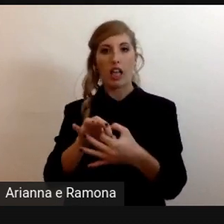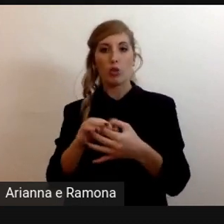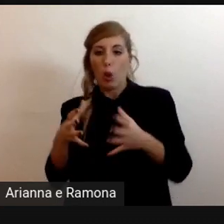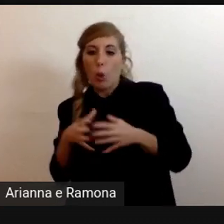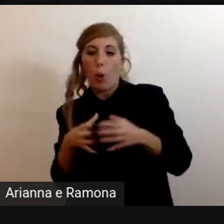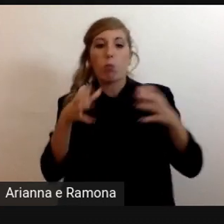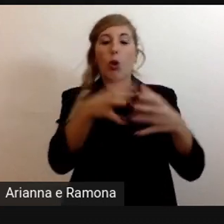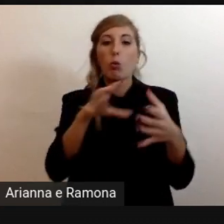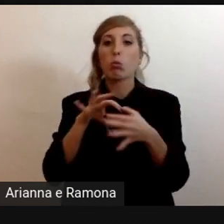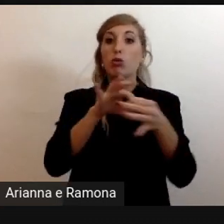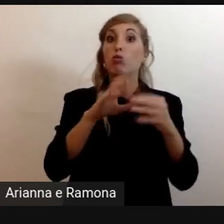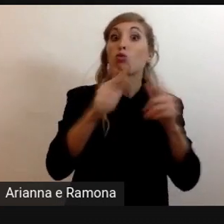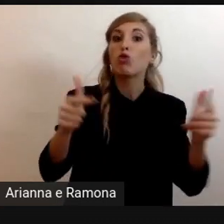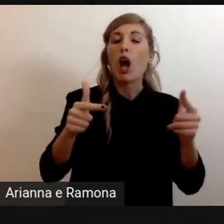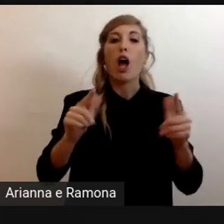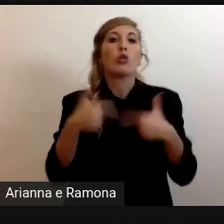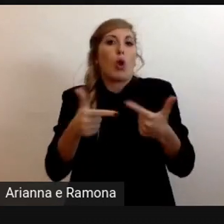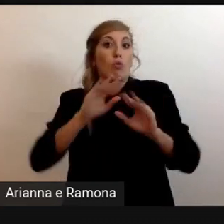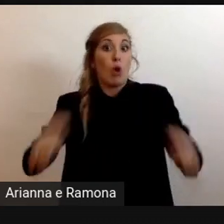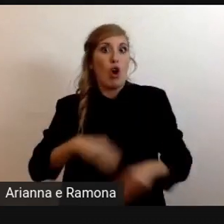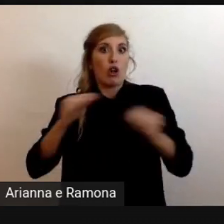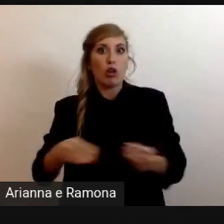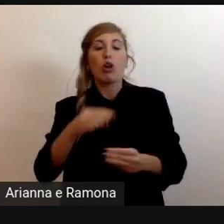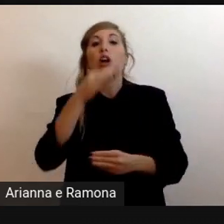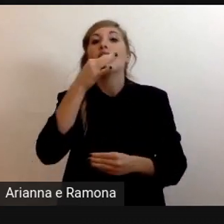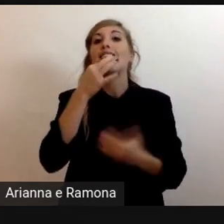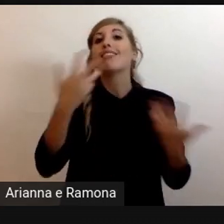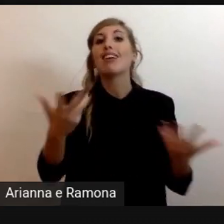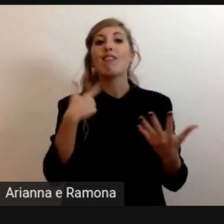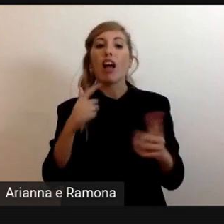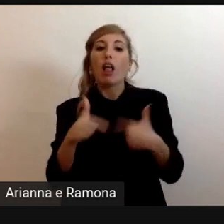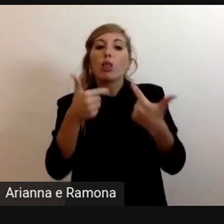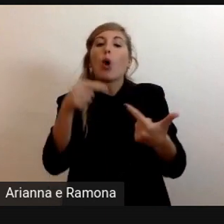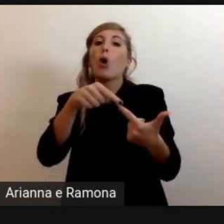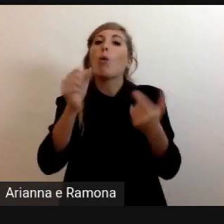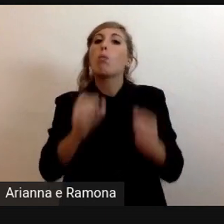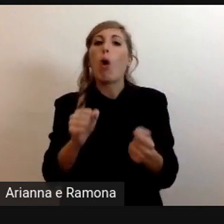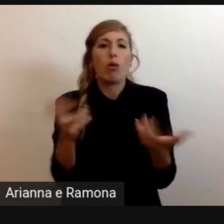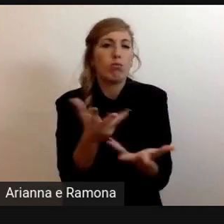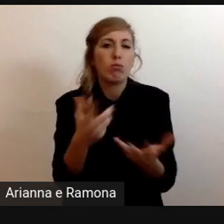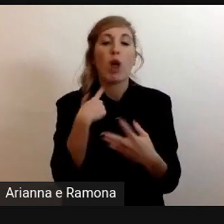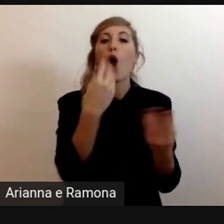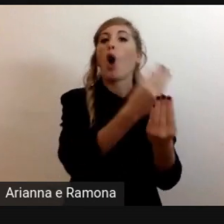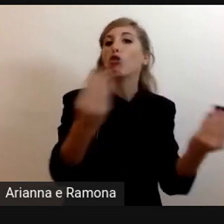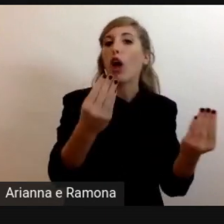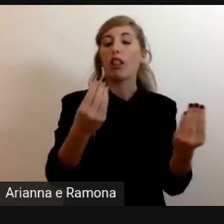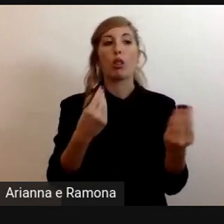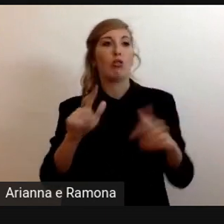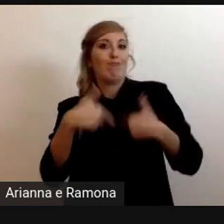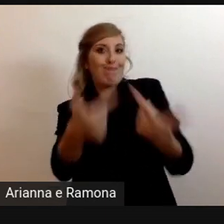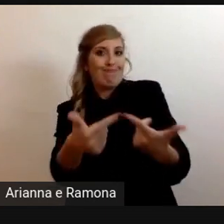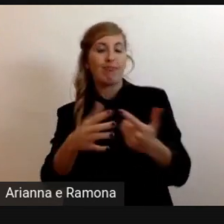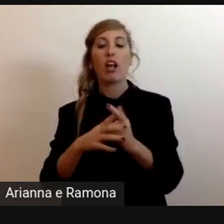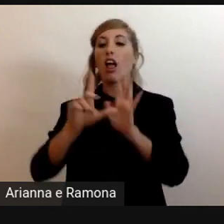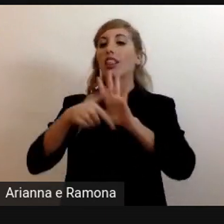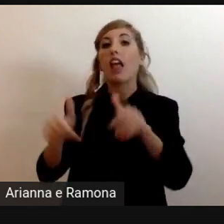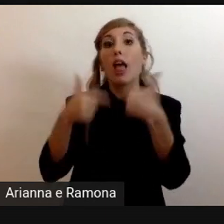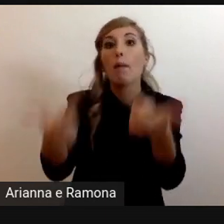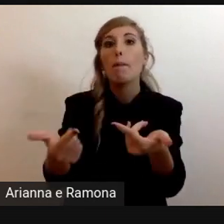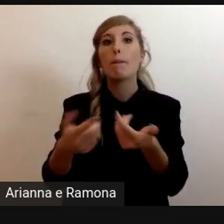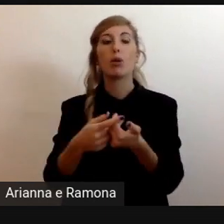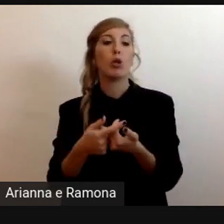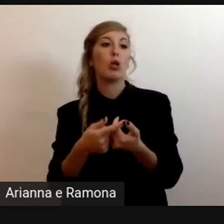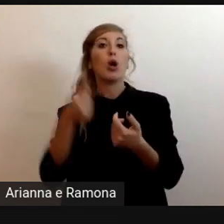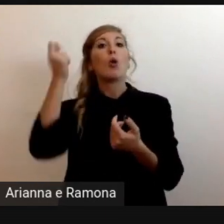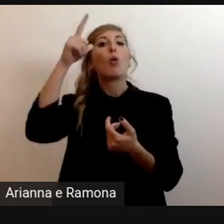tra due persone e il tono può essere qualcosa di questo un oggetto può essere del tempo può essere uno scambio culturale